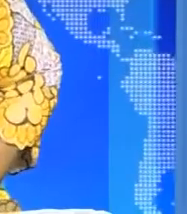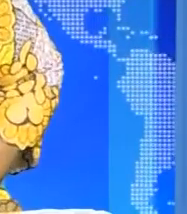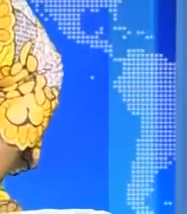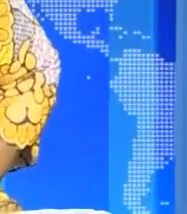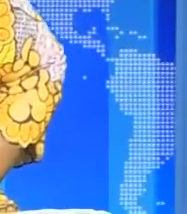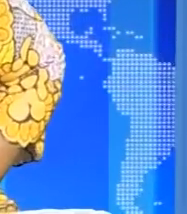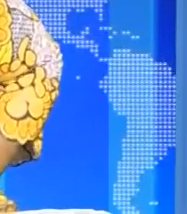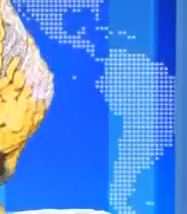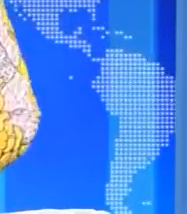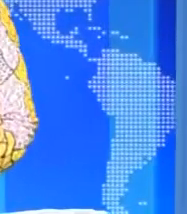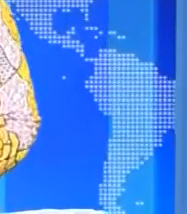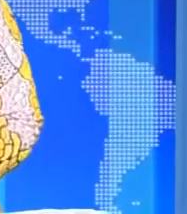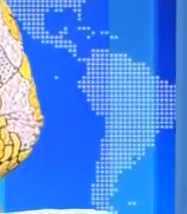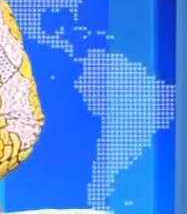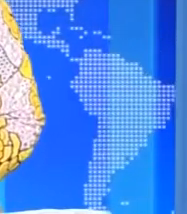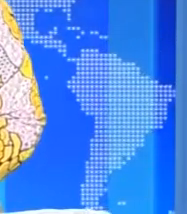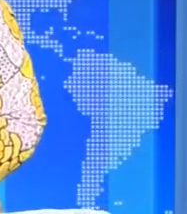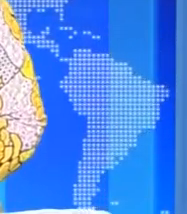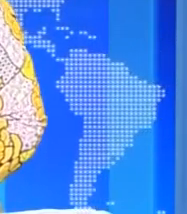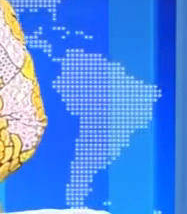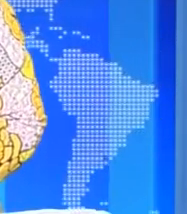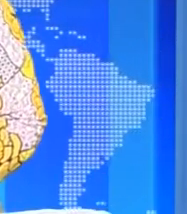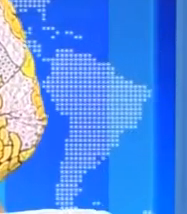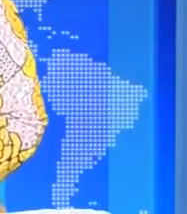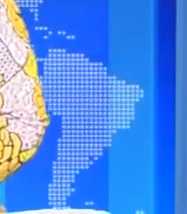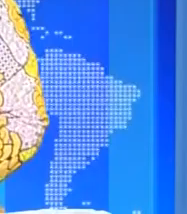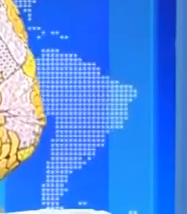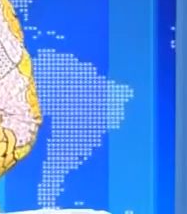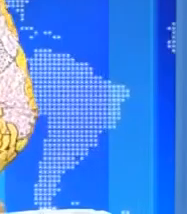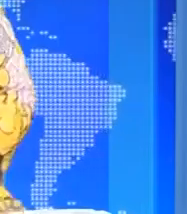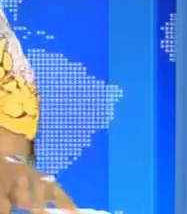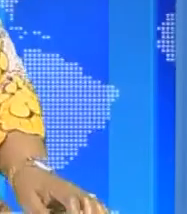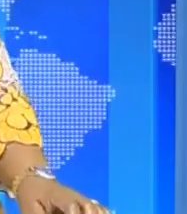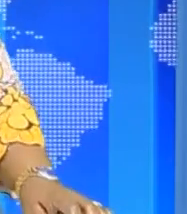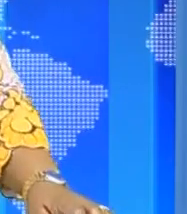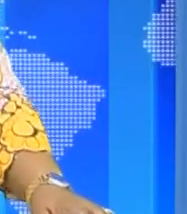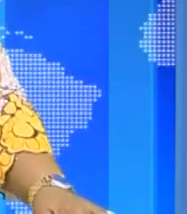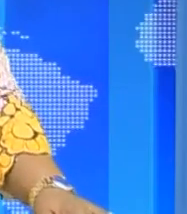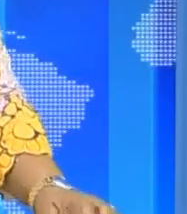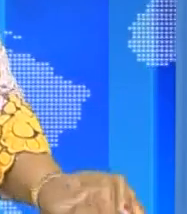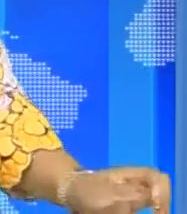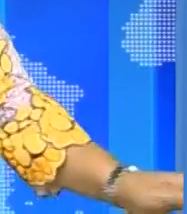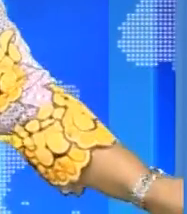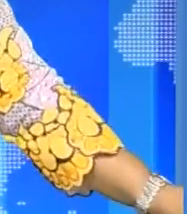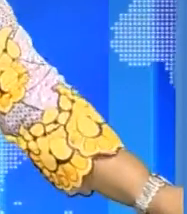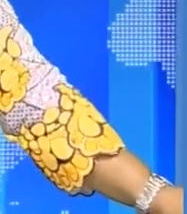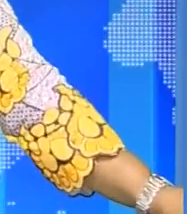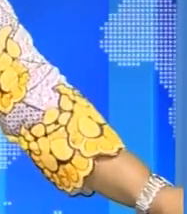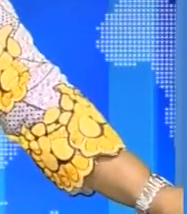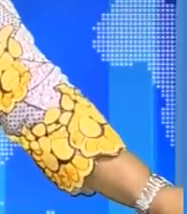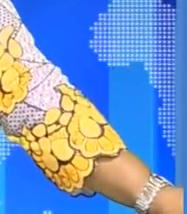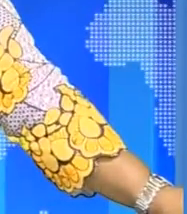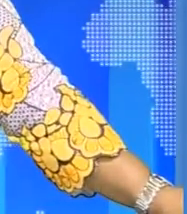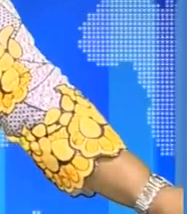note triste que nous bouclons complètement ce journal. Merci de l'avoir suivi. Merci à vous et qui nous suivez à Goma, dans